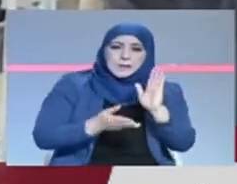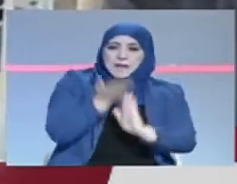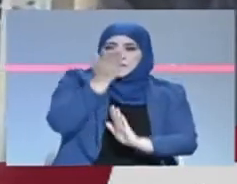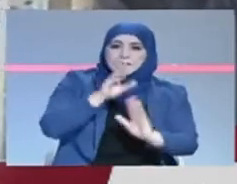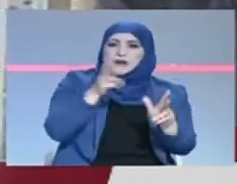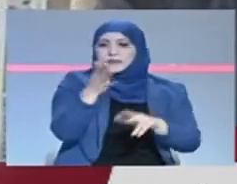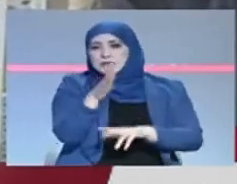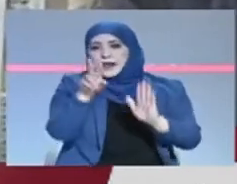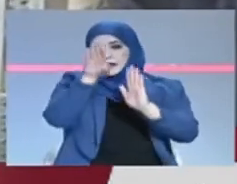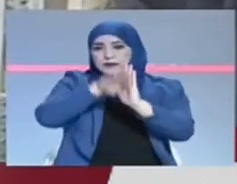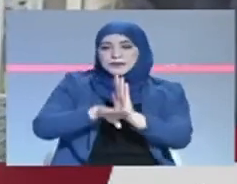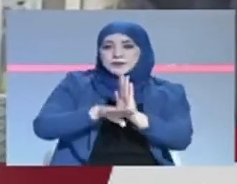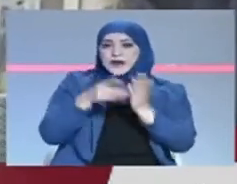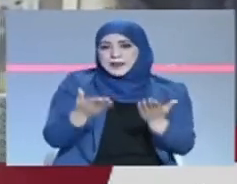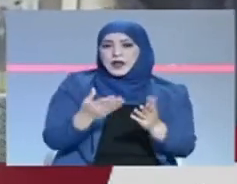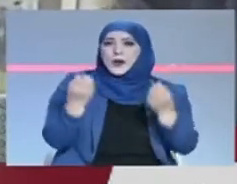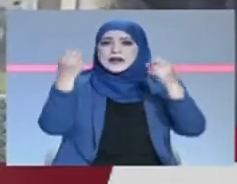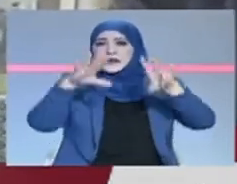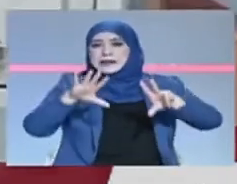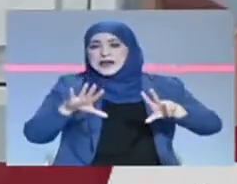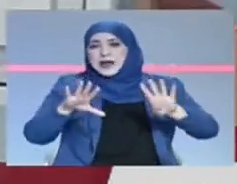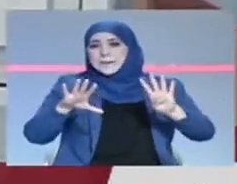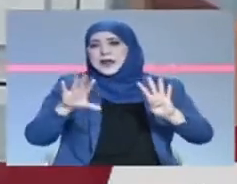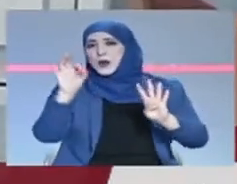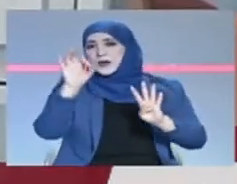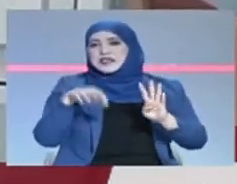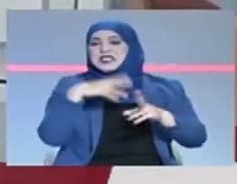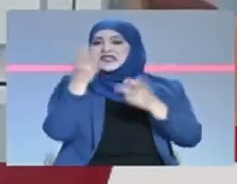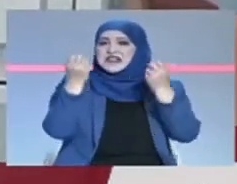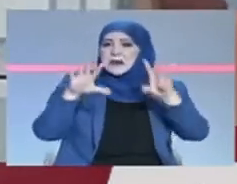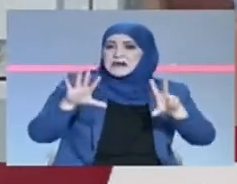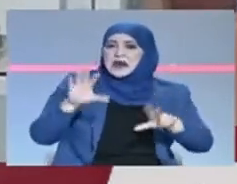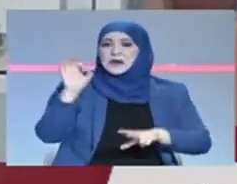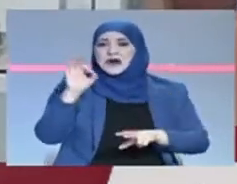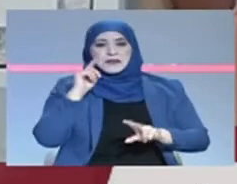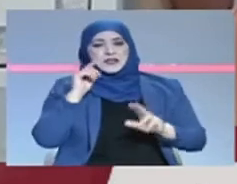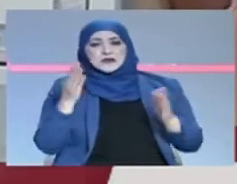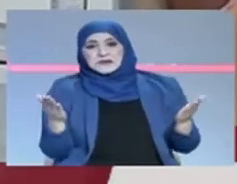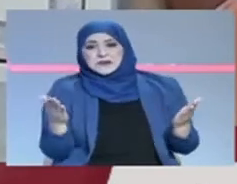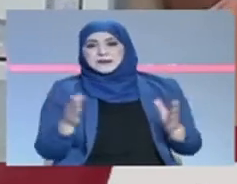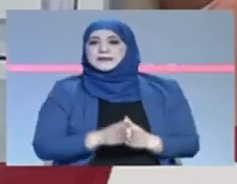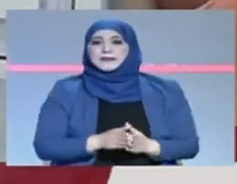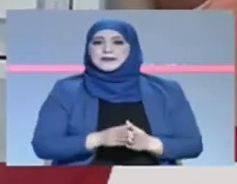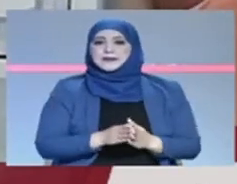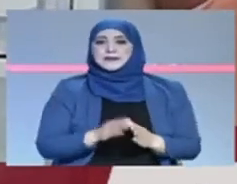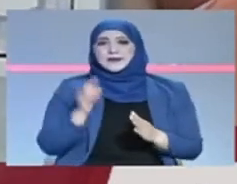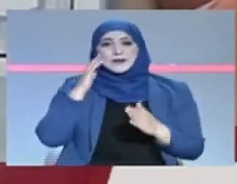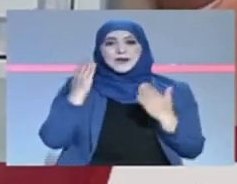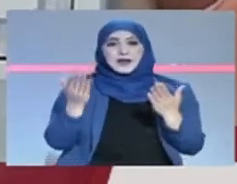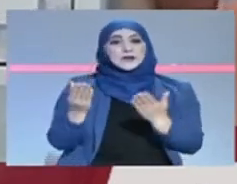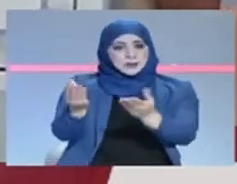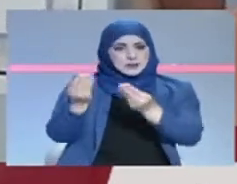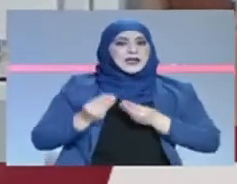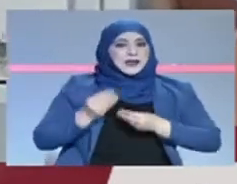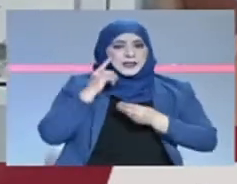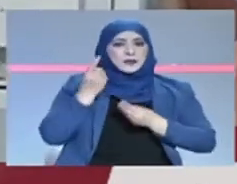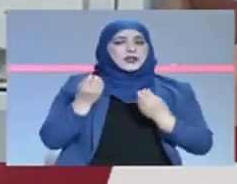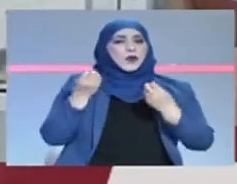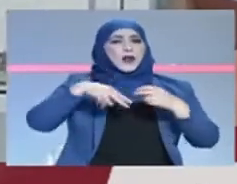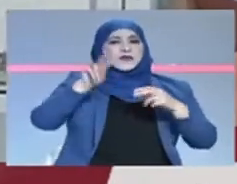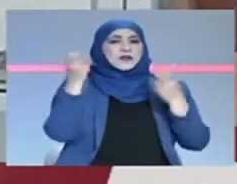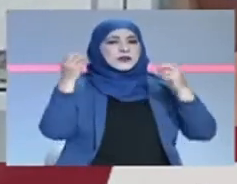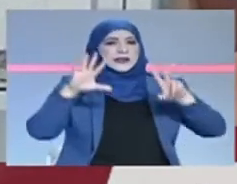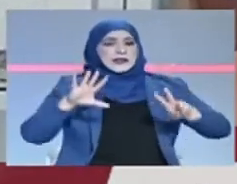يطلع تو 950 و 850. وسوا مرفقة تلاقي يخدم تو من البطيمة ب 2900 هيك يوصل لنا